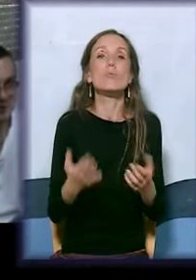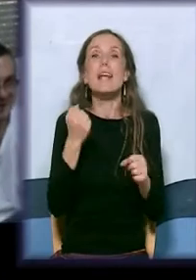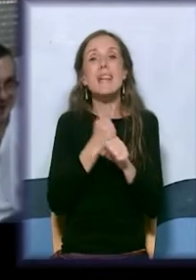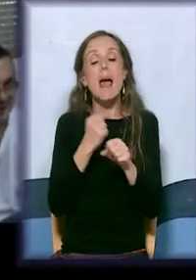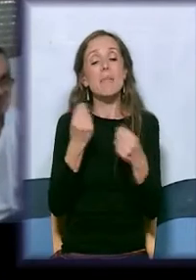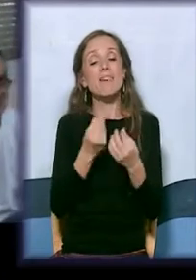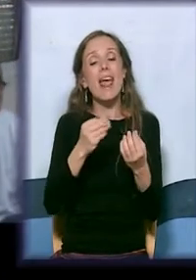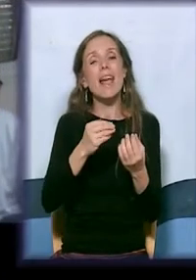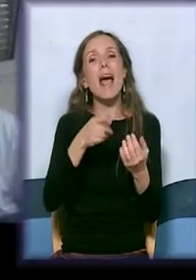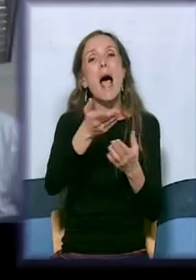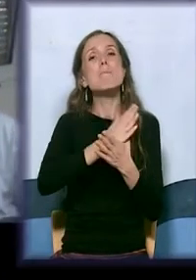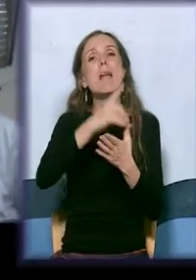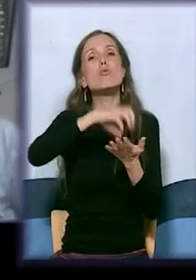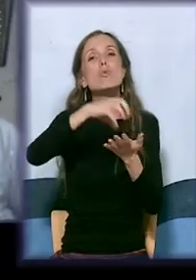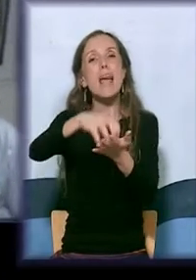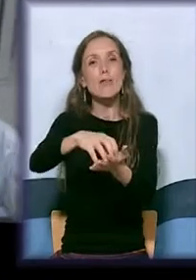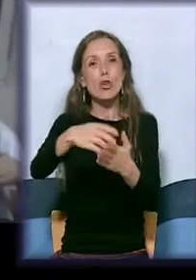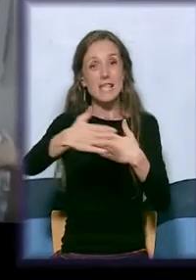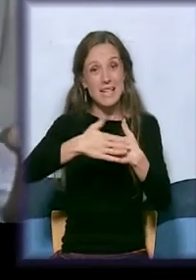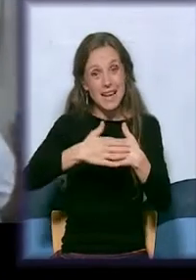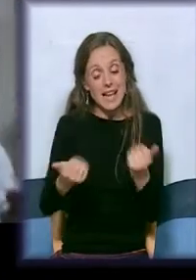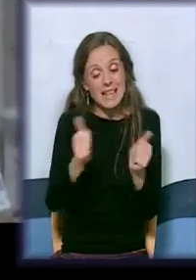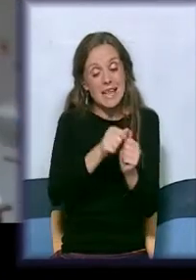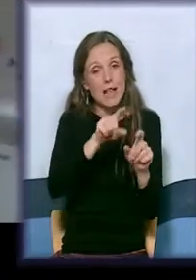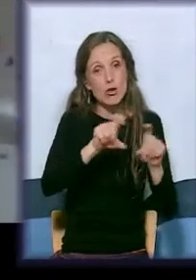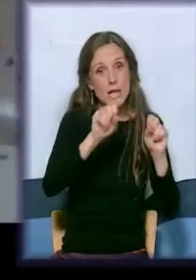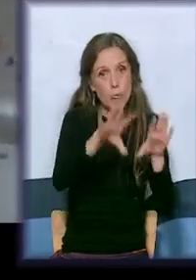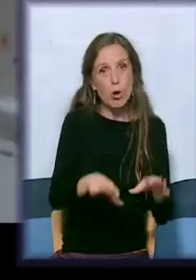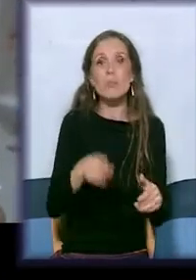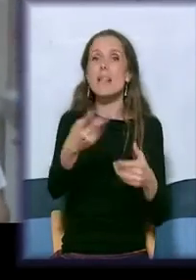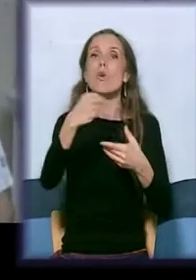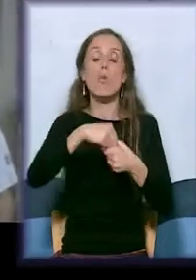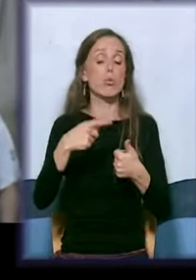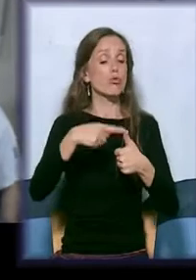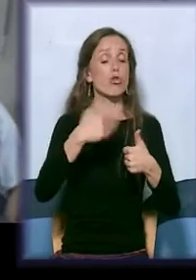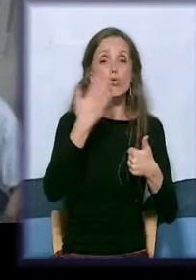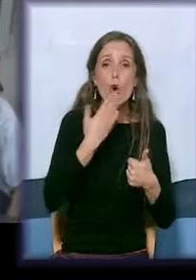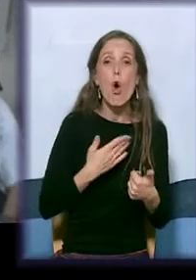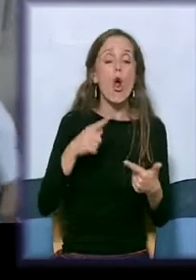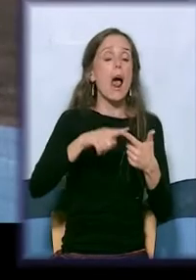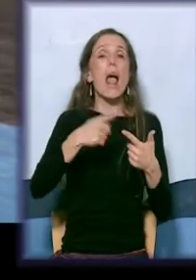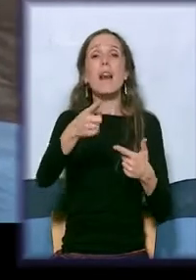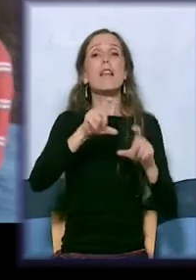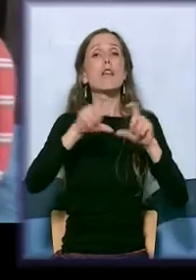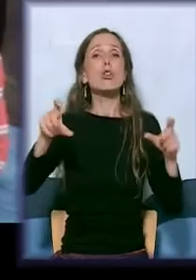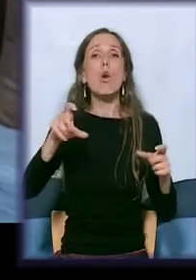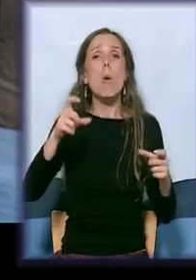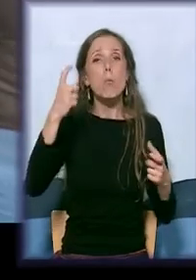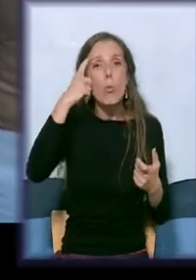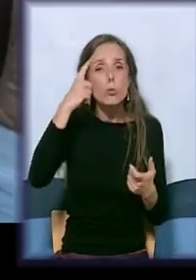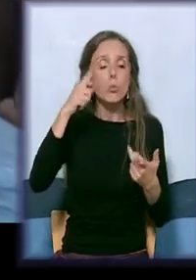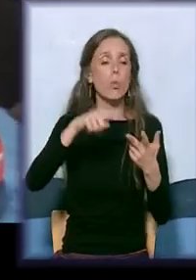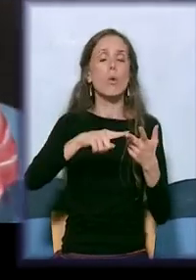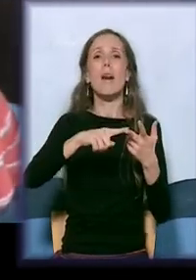saradnja zajedno sa boravkom, tačno da se institucije uključe, da bila to škola, da li to dom kulture, sportsko-kulturni centar i